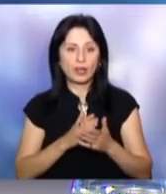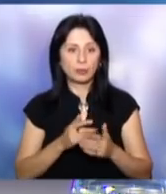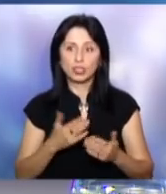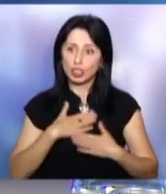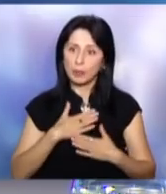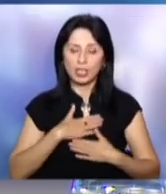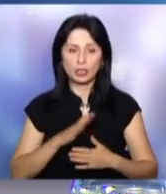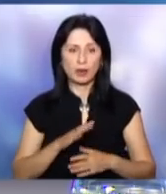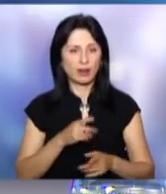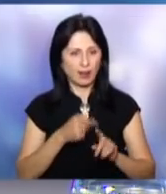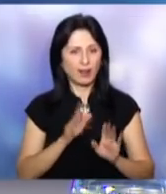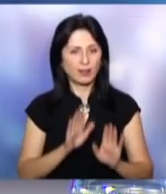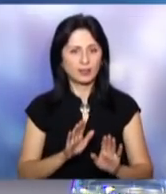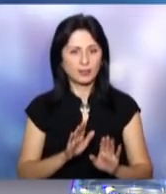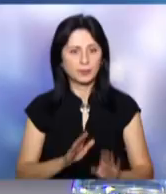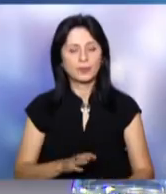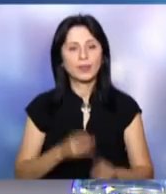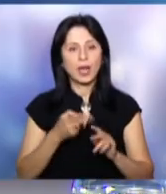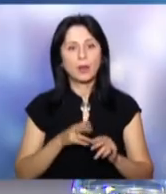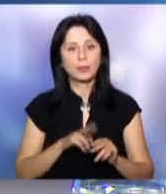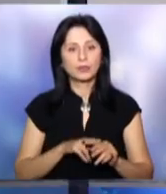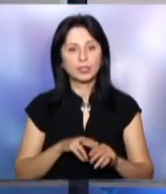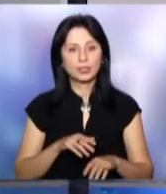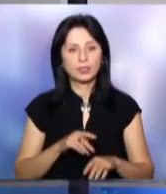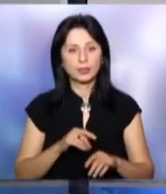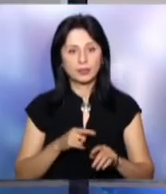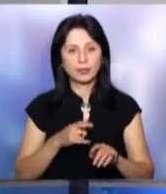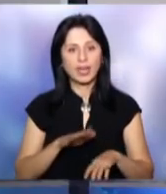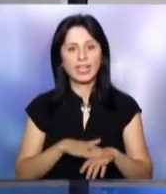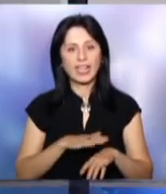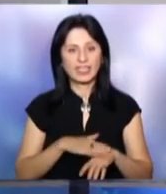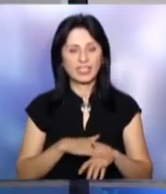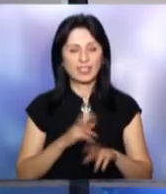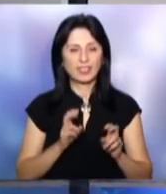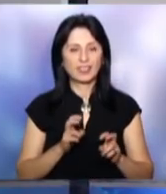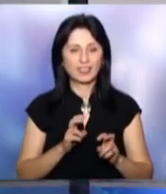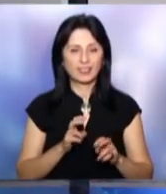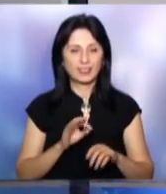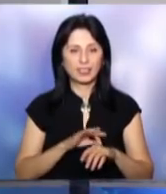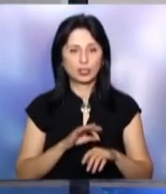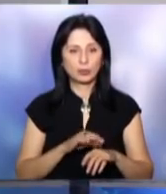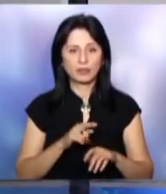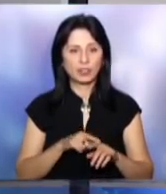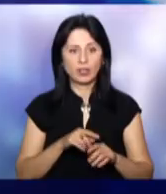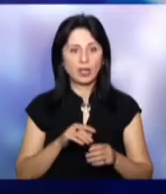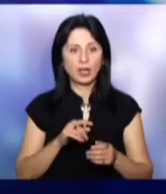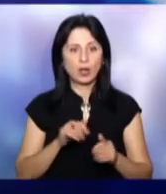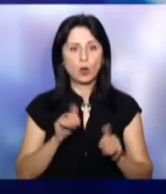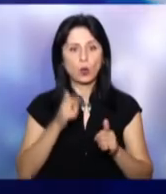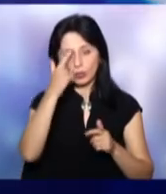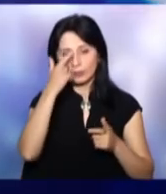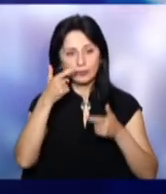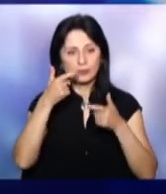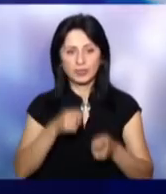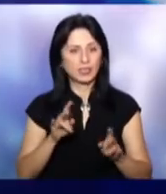რომელი არ არის ჩემი დიაგნოზი. Ამიტომ ამას კეთილშობილ სინდრომს დავარქმევდი, სხვათა შორის, თუ კი ეს არ დაფიქსირდება როგორც